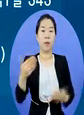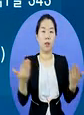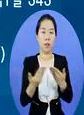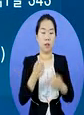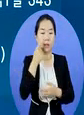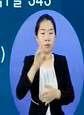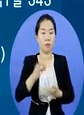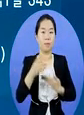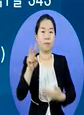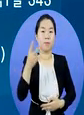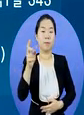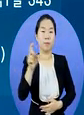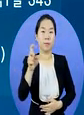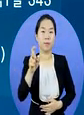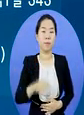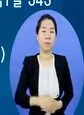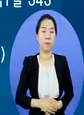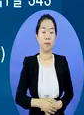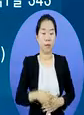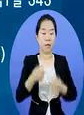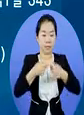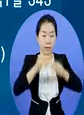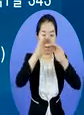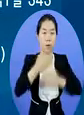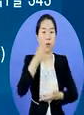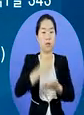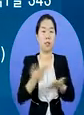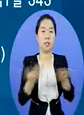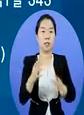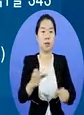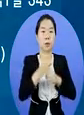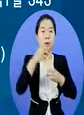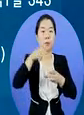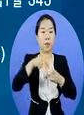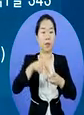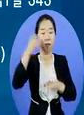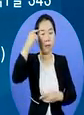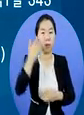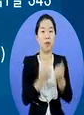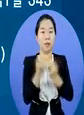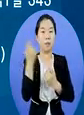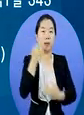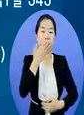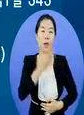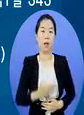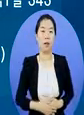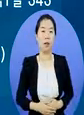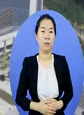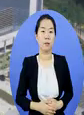월급 210만 원 선의 임금이 적용됩니다. 기타 자세한 사항은 천안시 일자리종합센터로 문의하면 안내받을 수